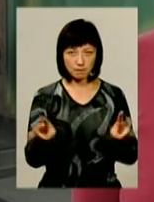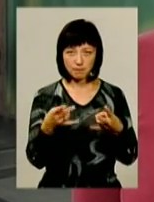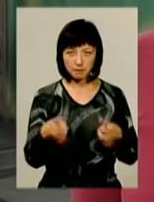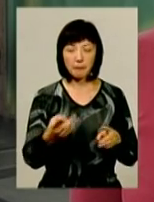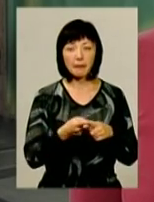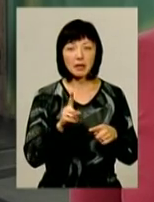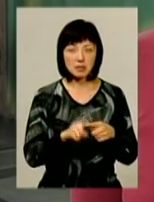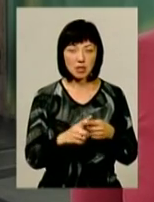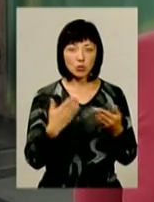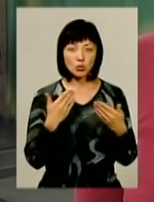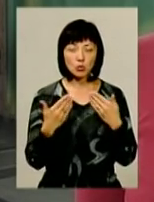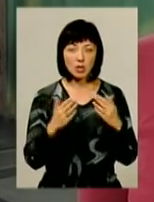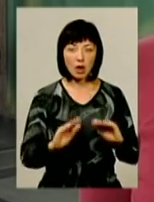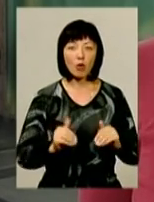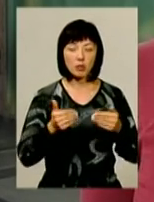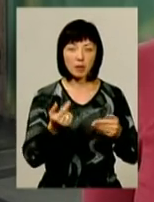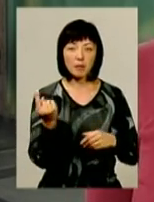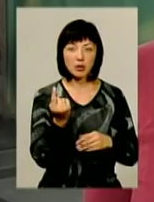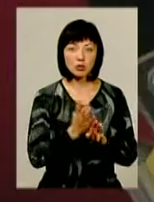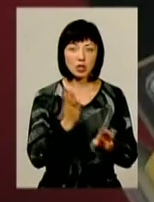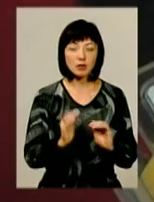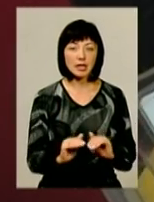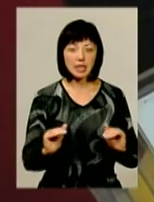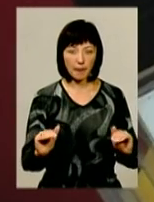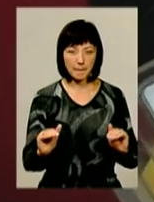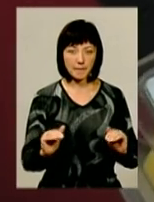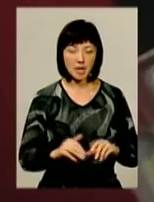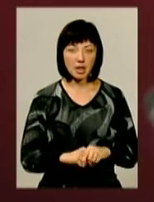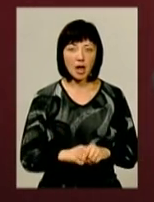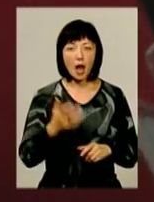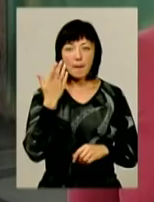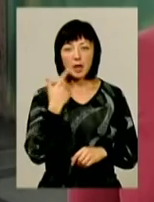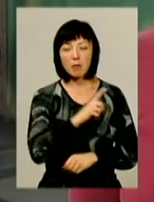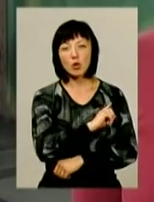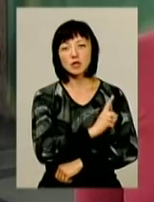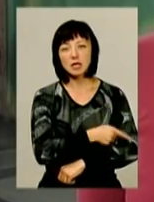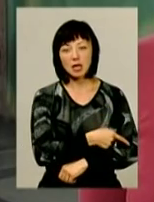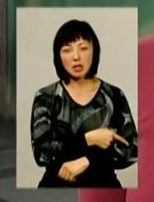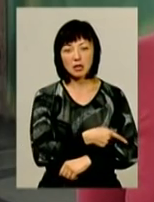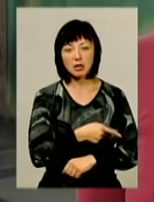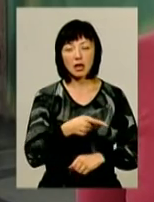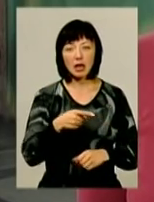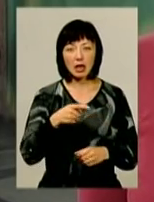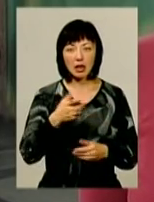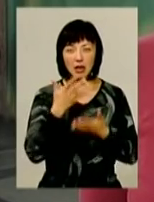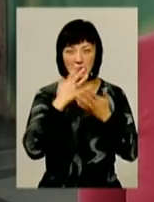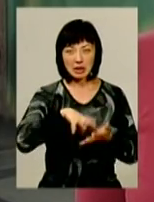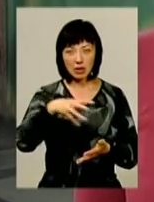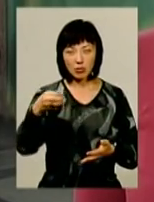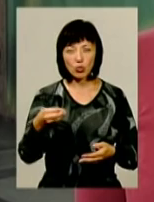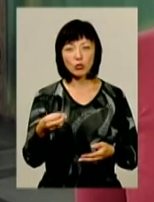Це стосується рекомендацій в першу чергу для дітей. При посиленні димової завіси